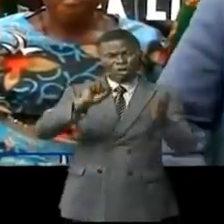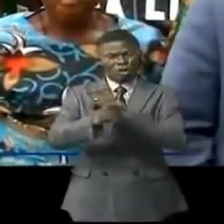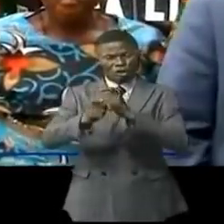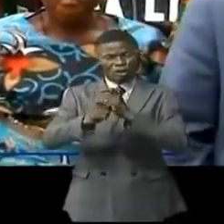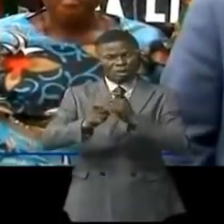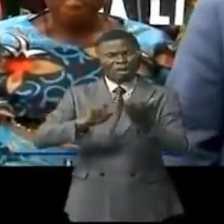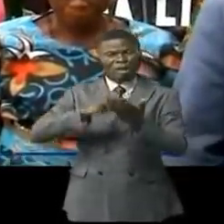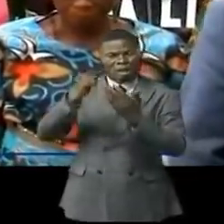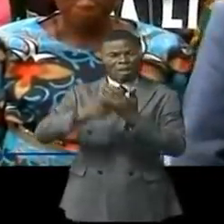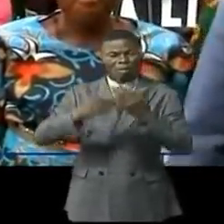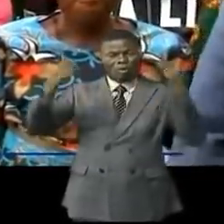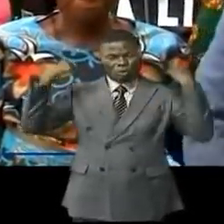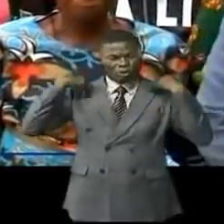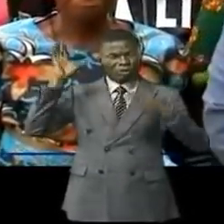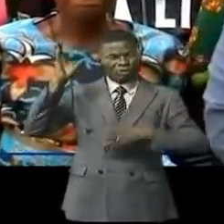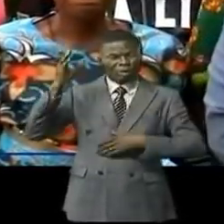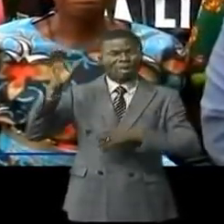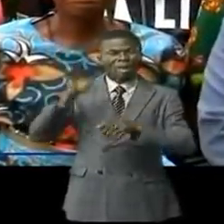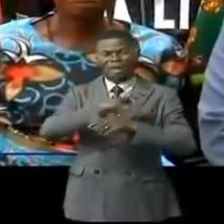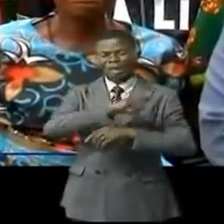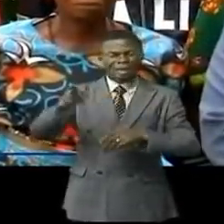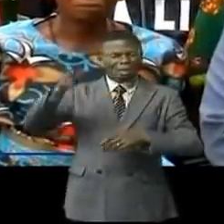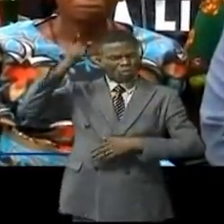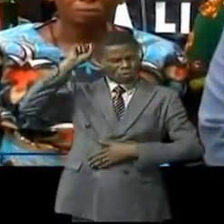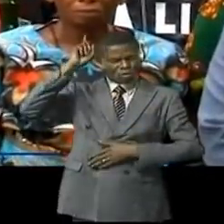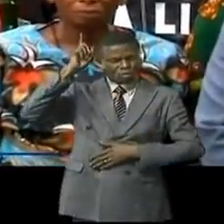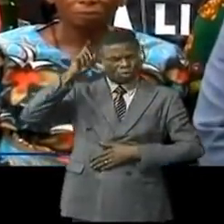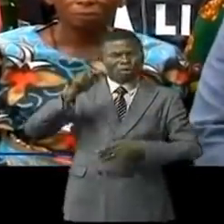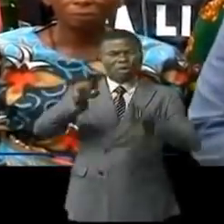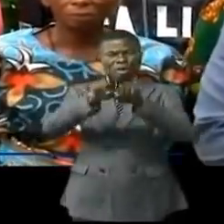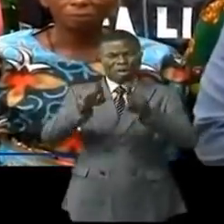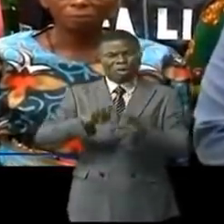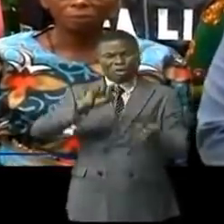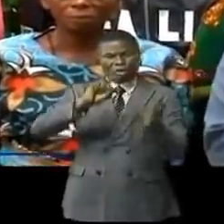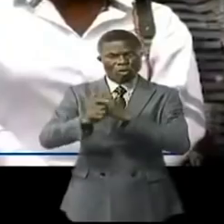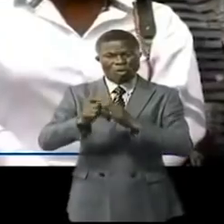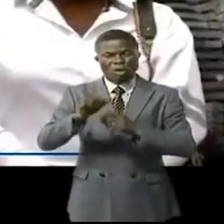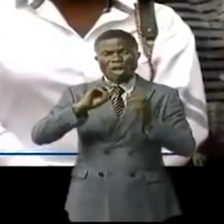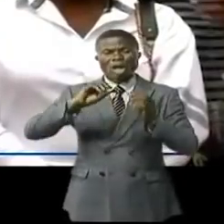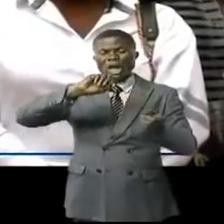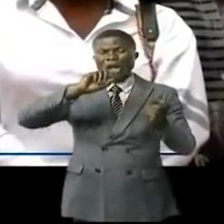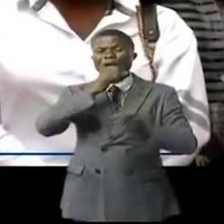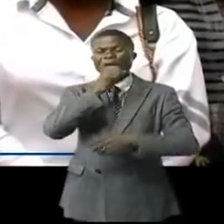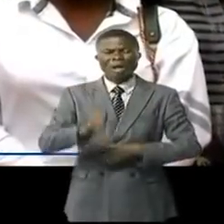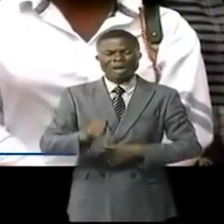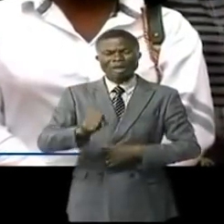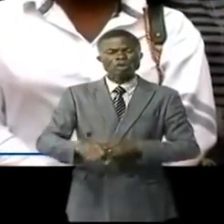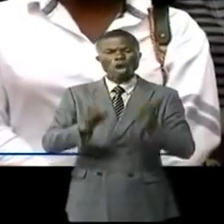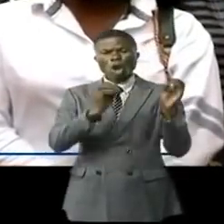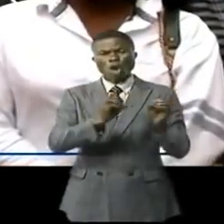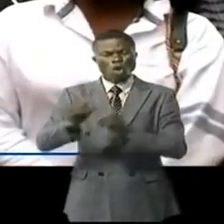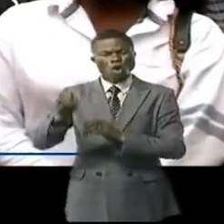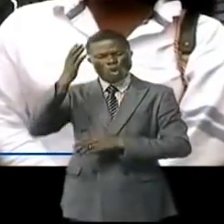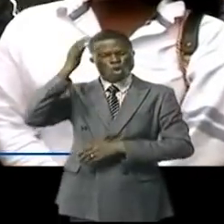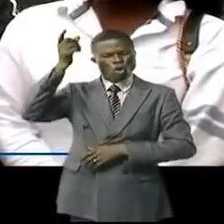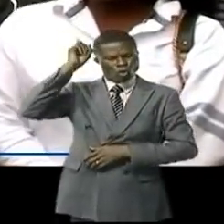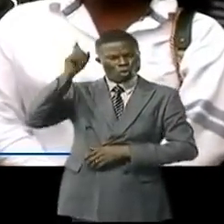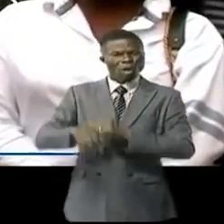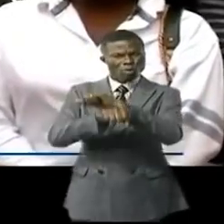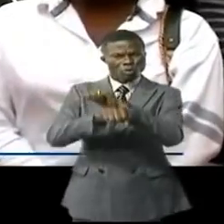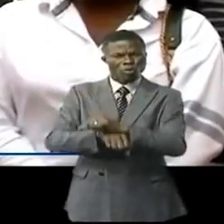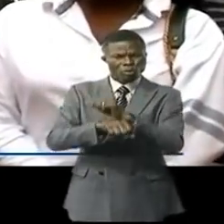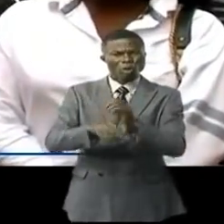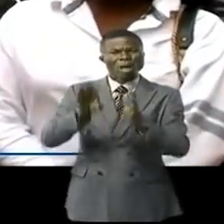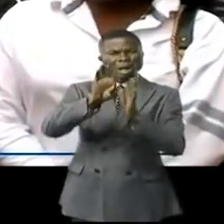l'établi sur nos terres depuis des millénaires. Échangent ainsi pour leur cause nos anciennes organisations traditionnelles reconnues, hélas, par la Constitution